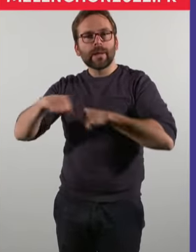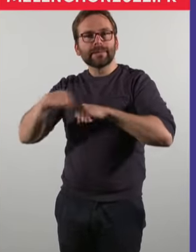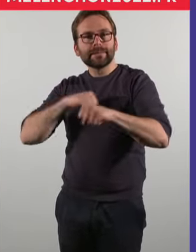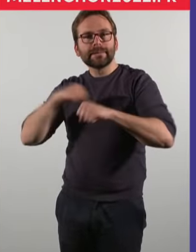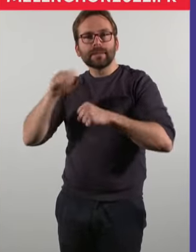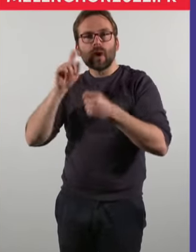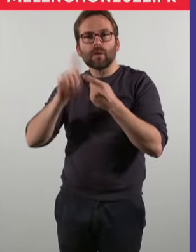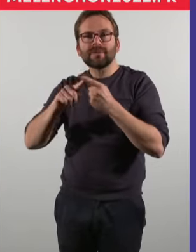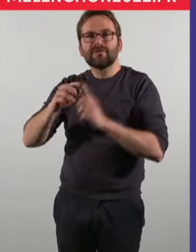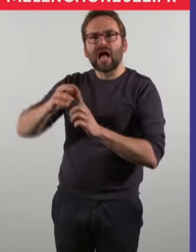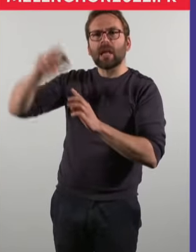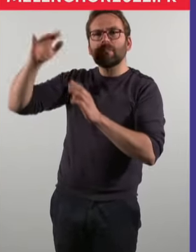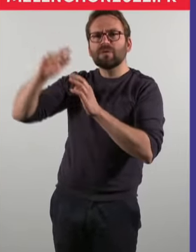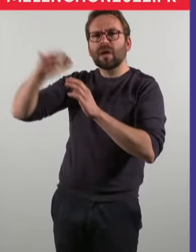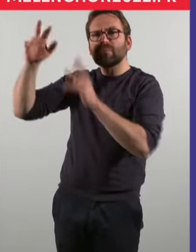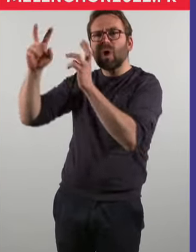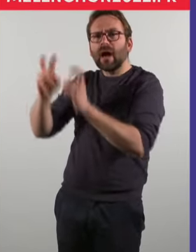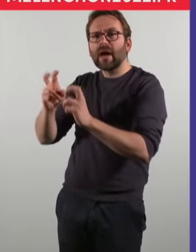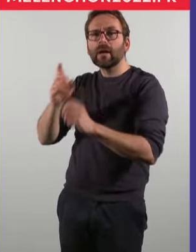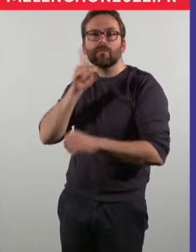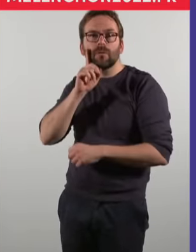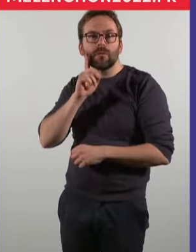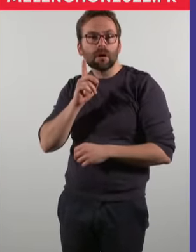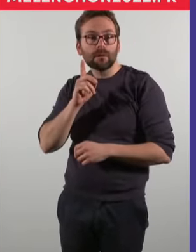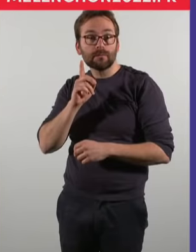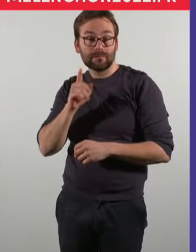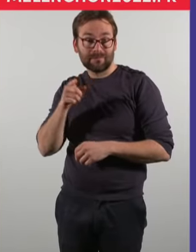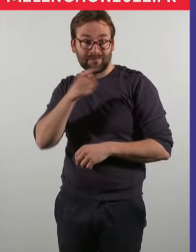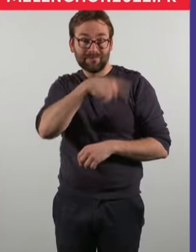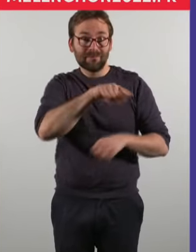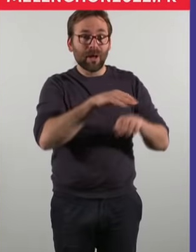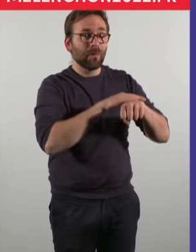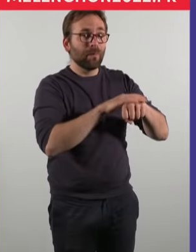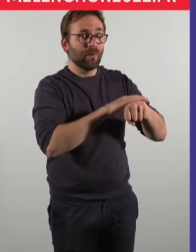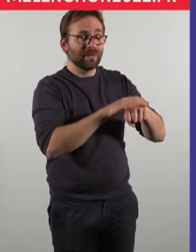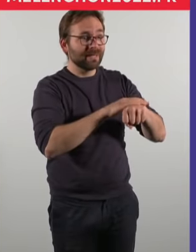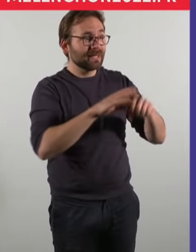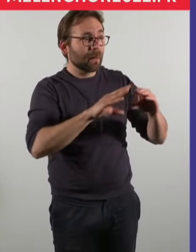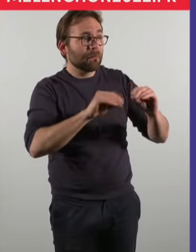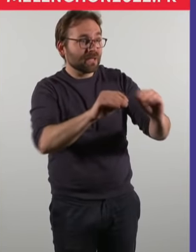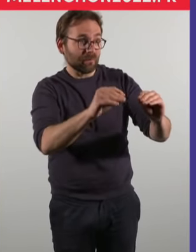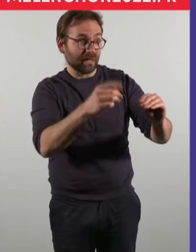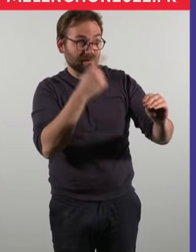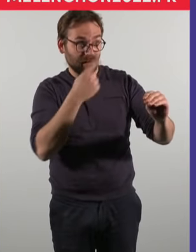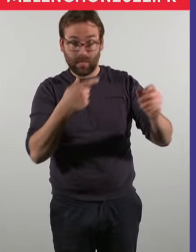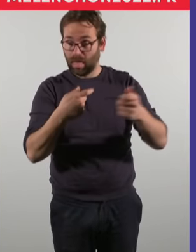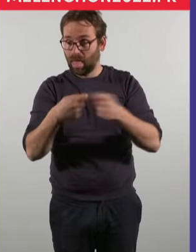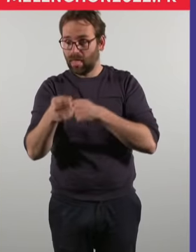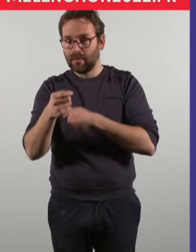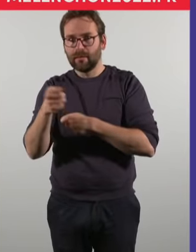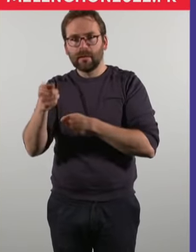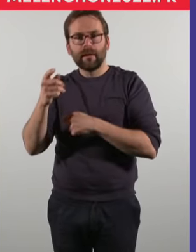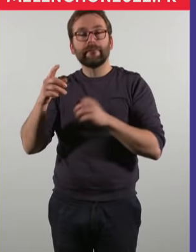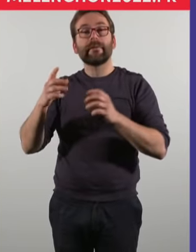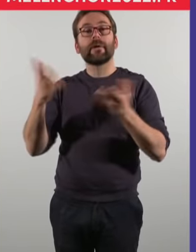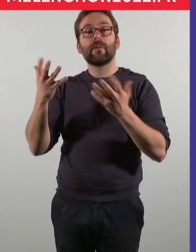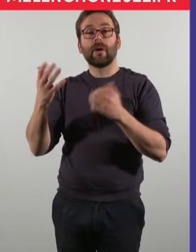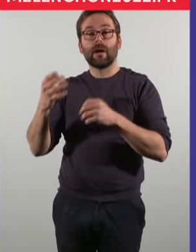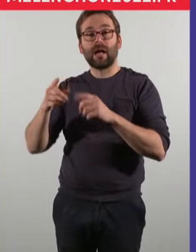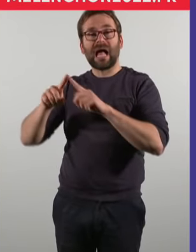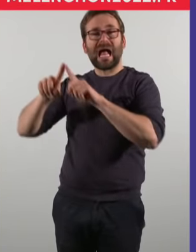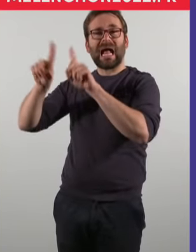les émissions, c'est parce que les politiques à mettre en œuvre sont fondamentalement incompatibles avec le